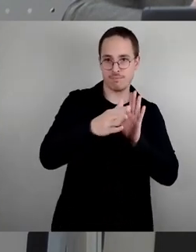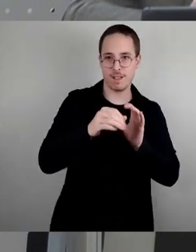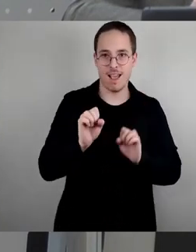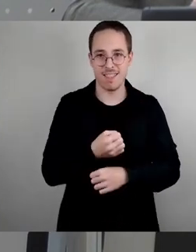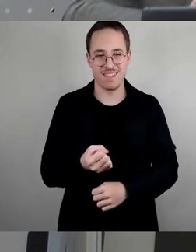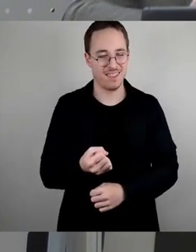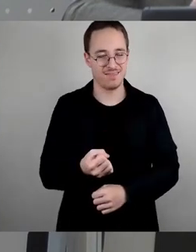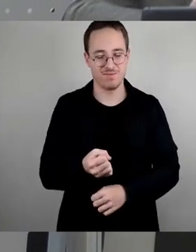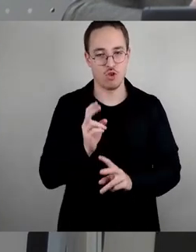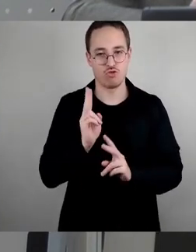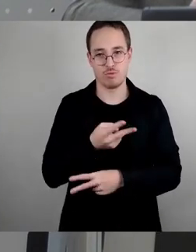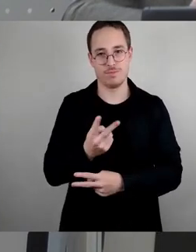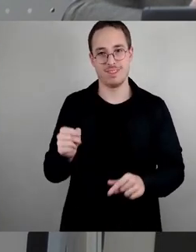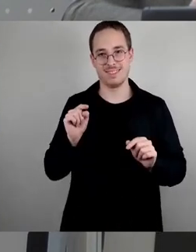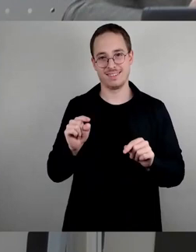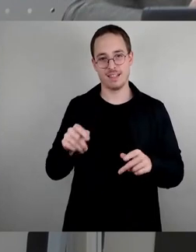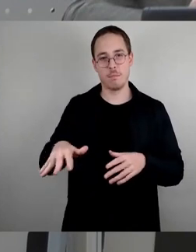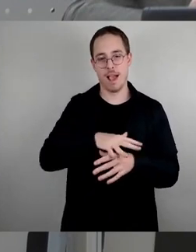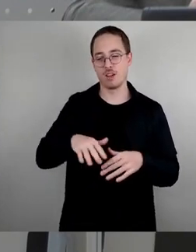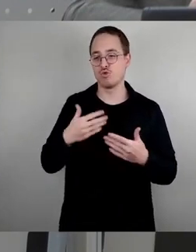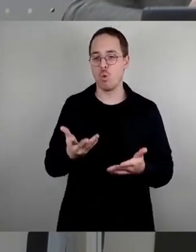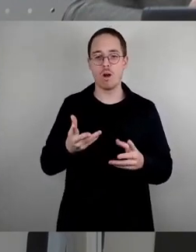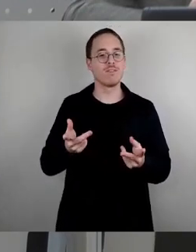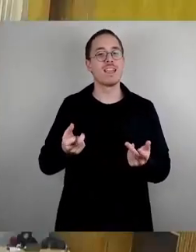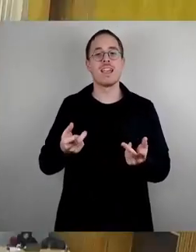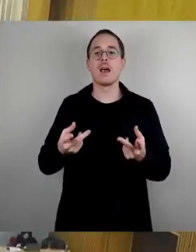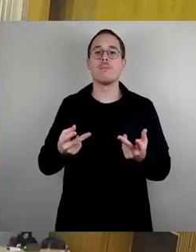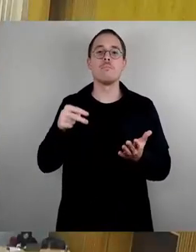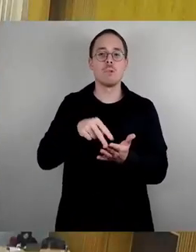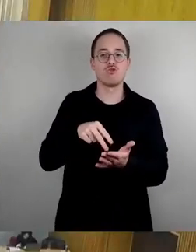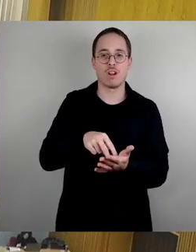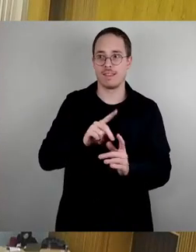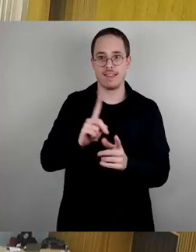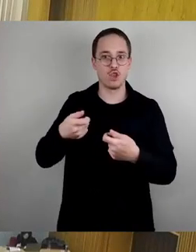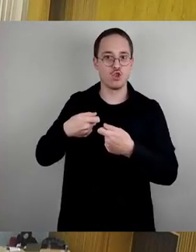Bereich. Wir sind im Bestand und nie bei irgendeinem Neubau. Danke.